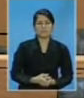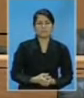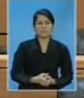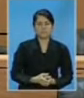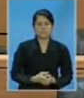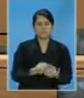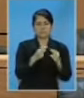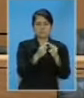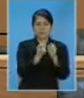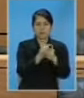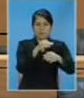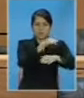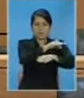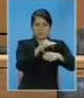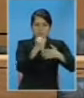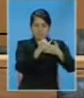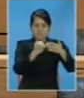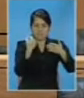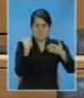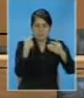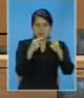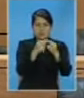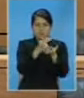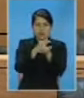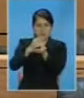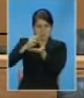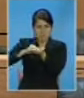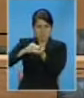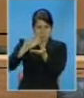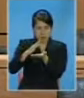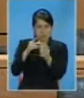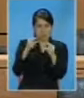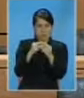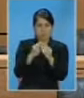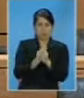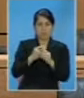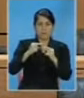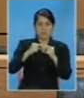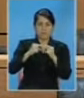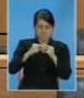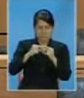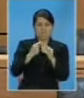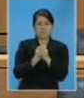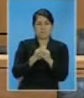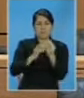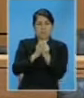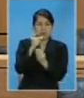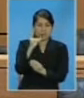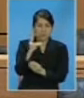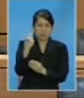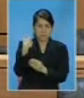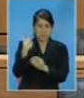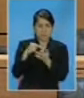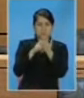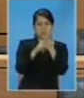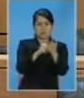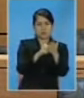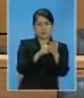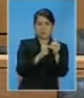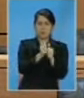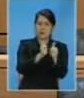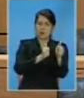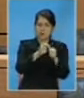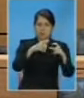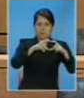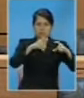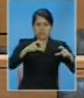แล้วก็ภายใน1อาทิตย์ก็ให้มาเสนอแข่งขันราคากันแต่ผู้ที่อยู่ในหลักเก